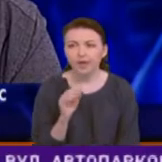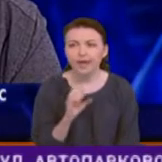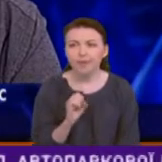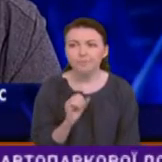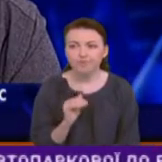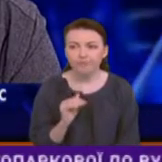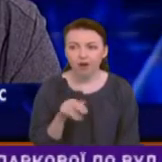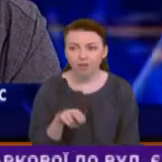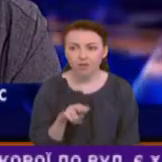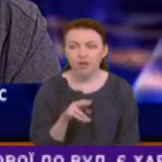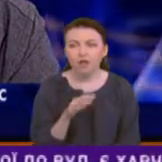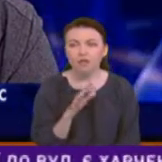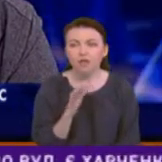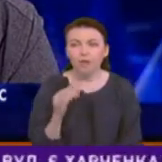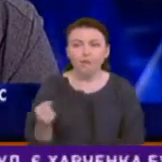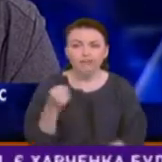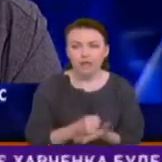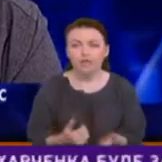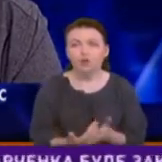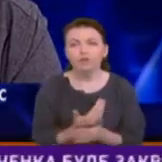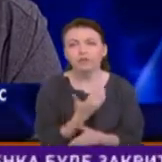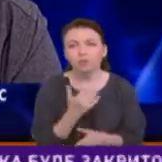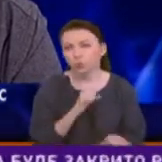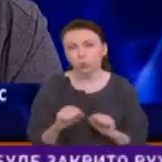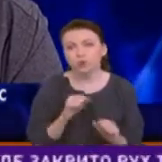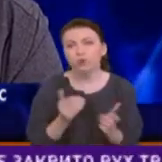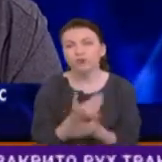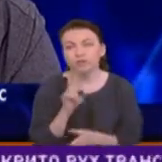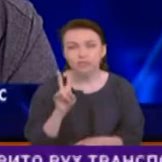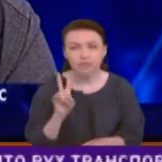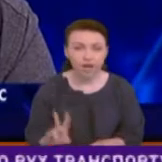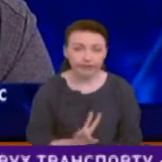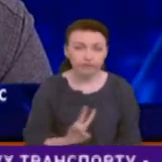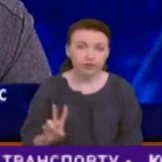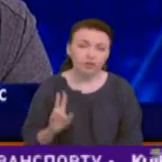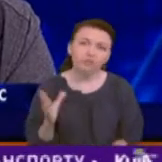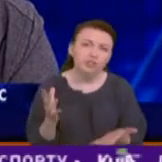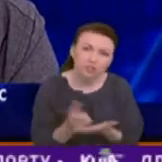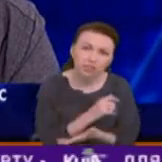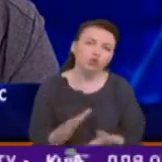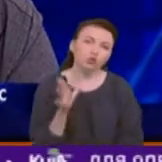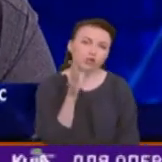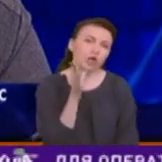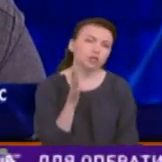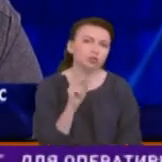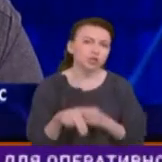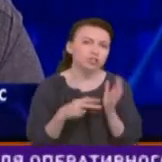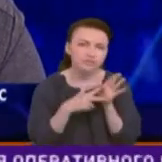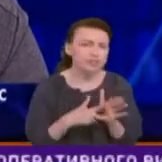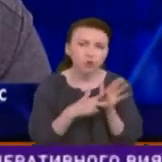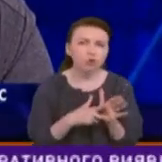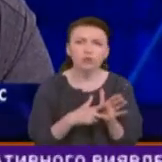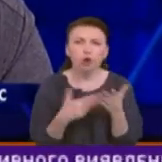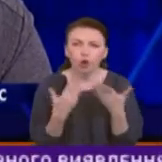Епіфанія на предстоятеля нової церкви, от, ну, дивно, що він не знайшов часу, скажімо, через 8 годин він